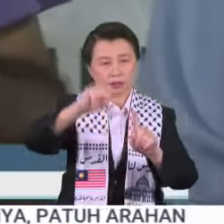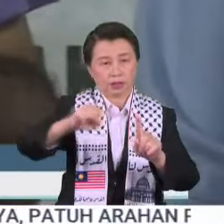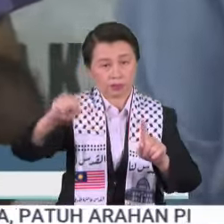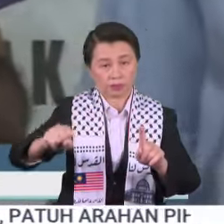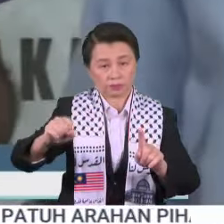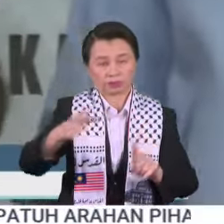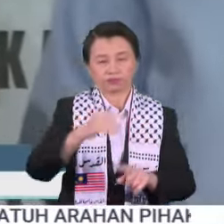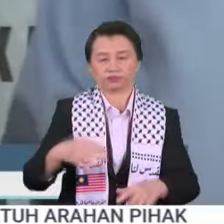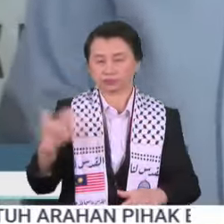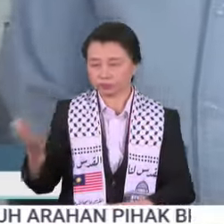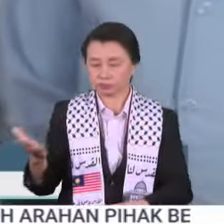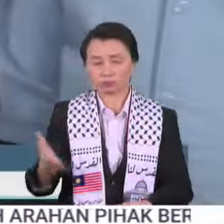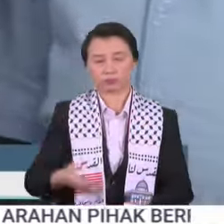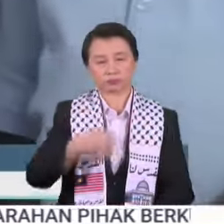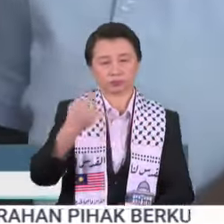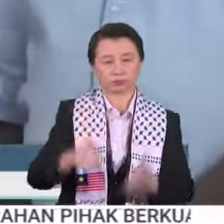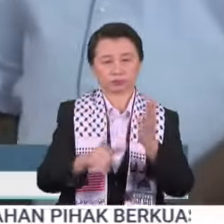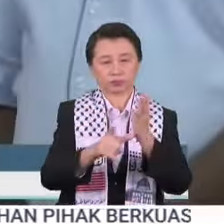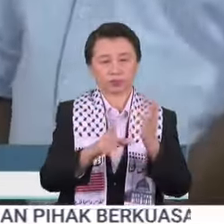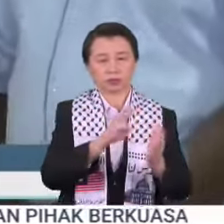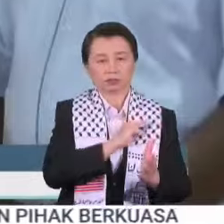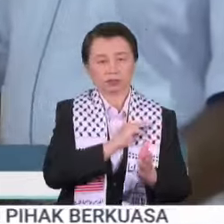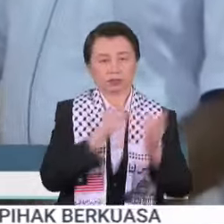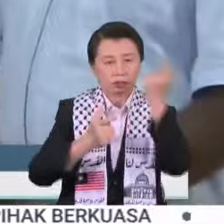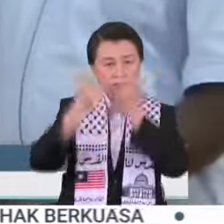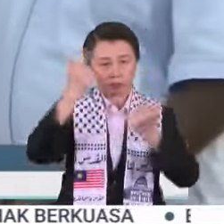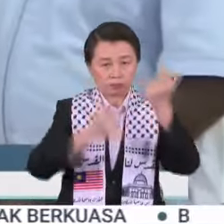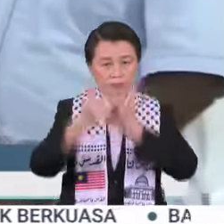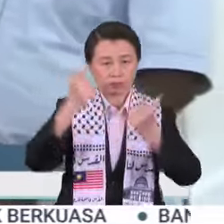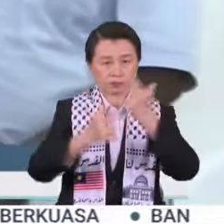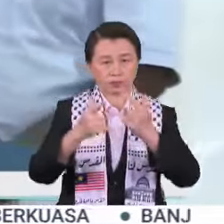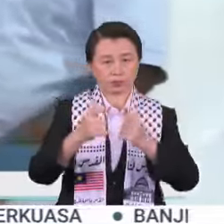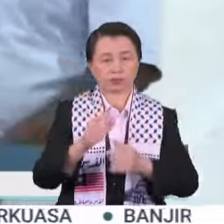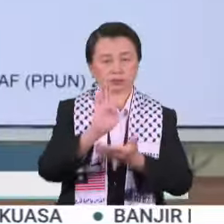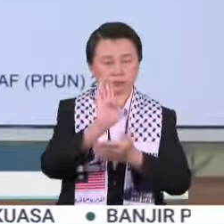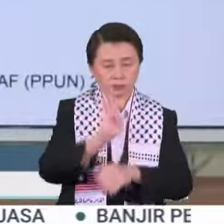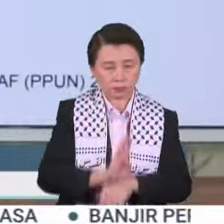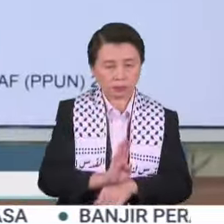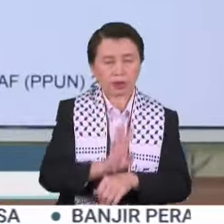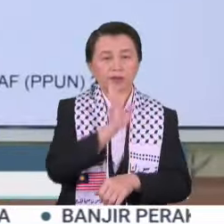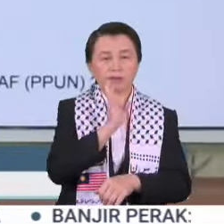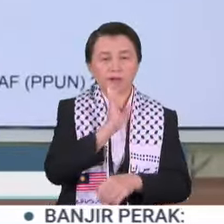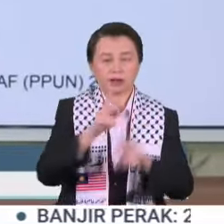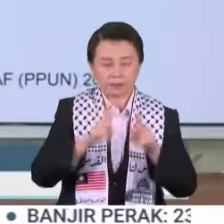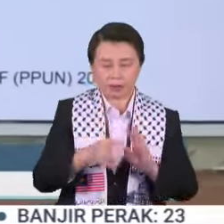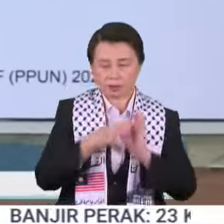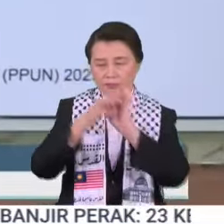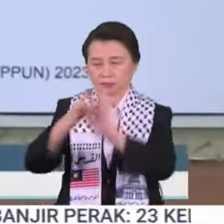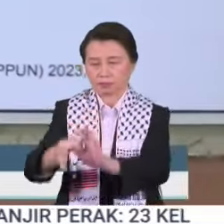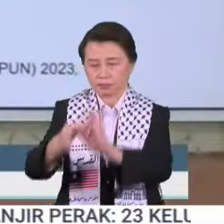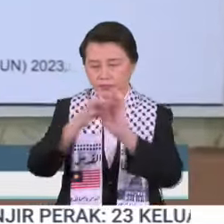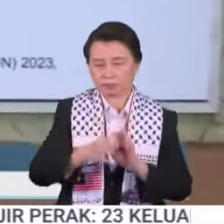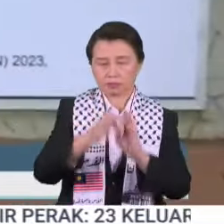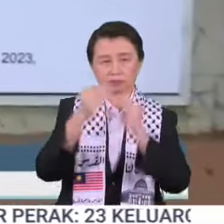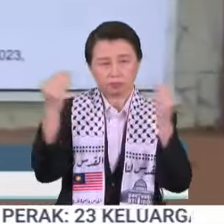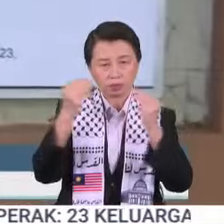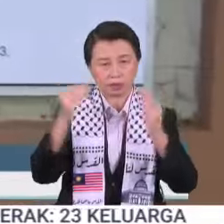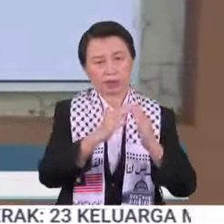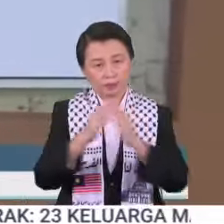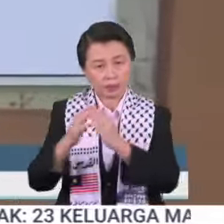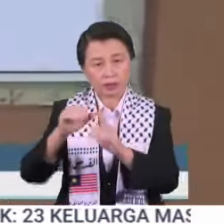program ini, Khairul Firdaus yang juga Timbalan Menteri Pelancongan Seni dan Budaya berkata, pihaknya dengan kerjasama strategik Majlis